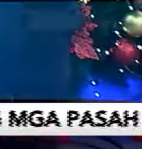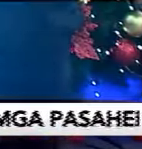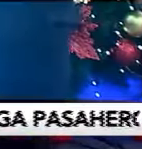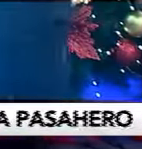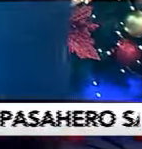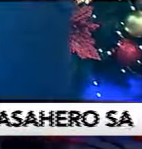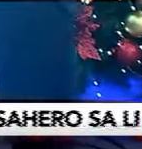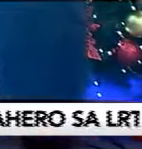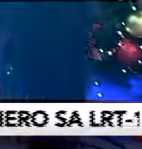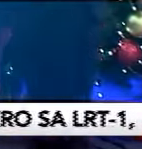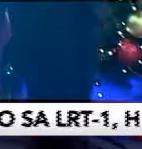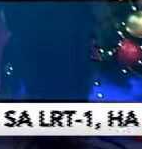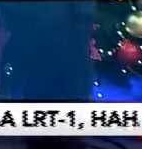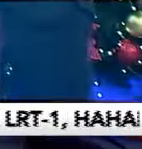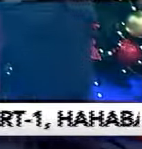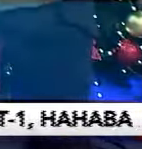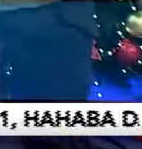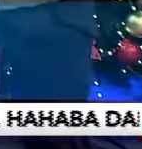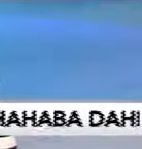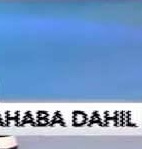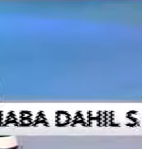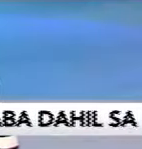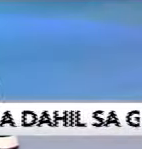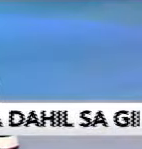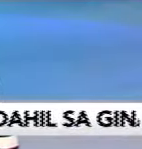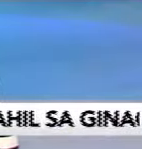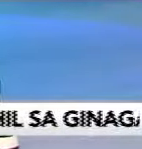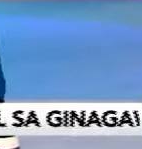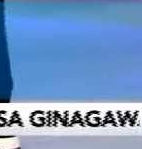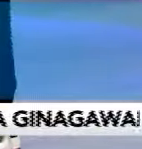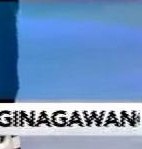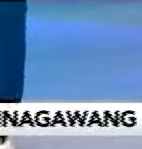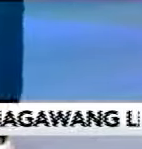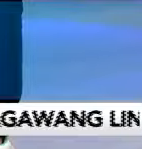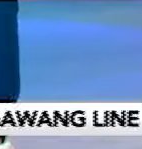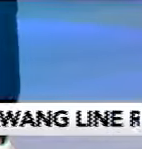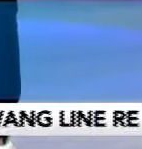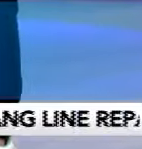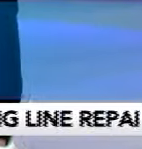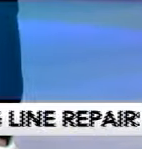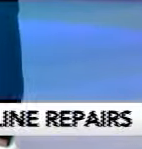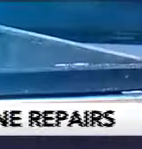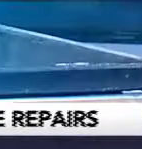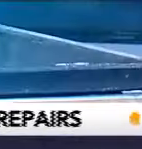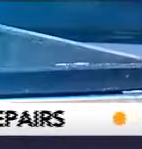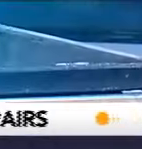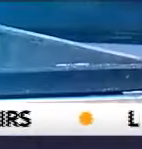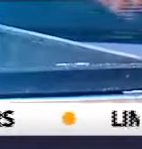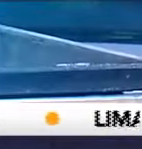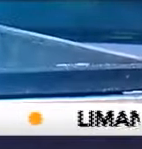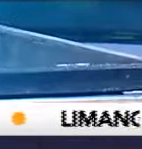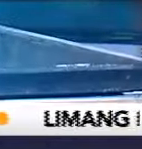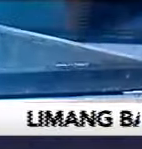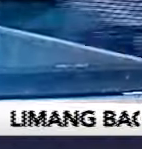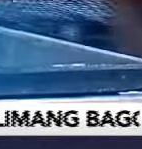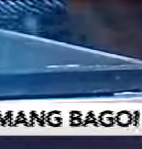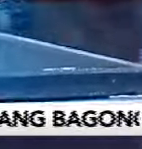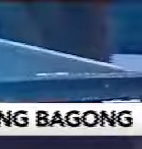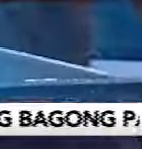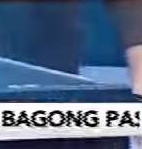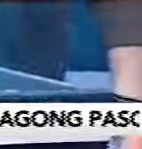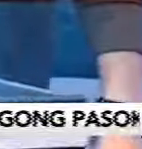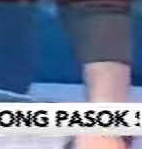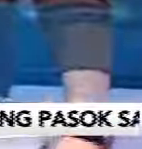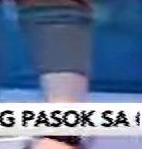Yan, yeah. The OG! Palakpakan para sa ating ultimate talentadong Pinoy at world champion, Joseph the Artist! Good morning, Joseph!